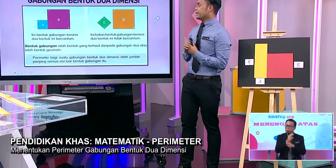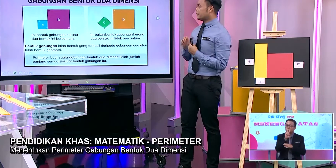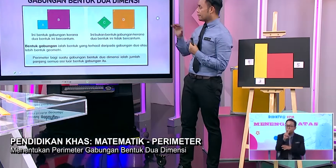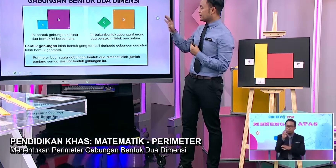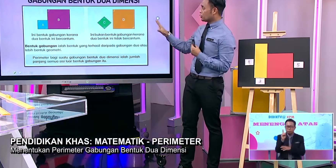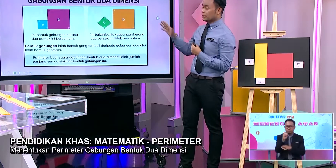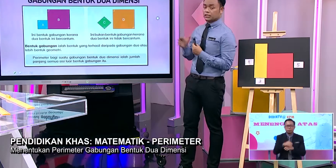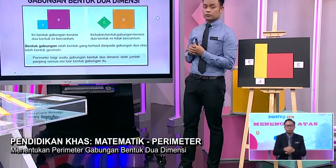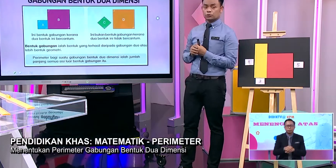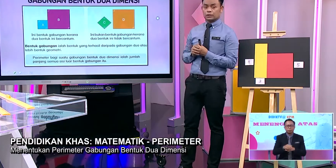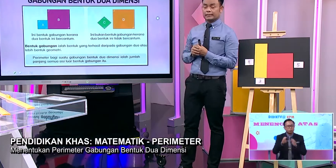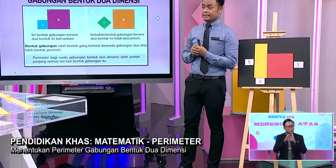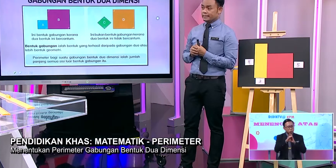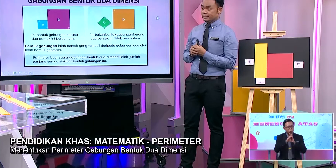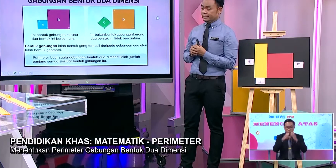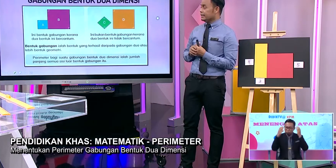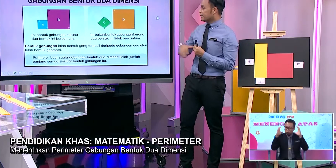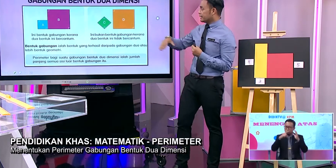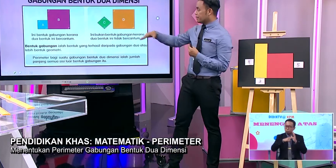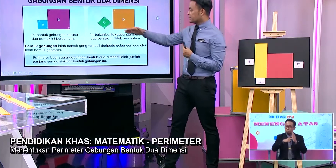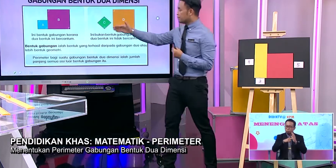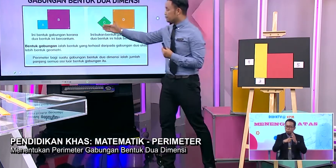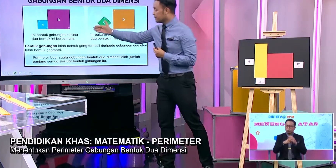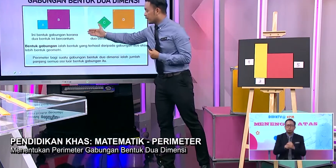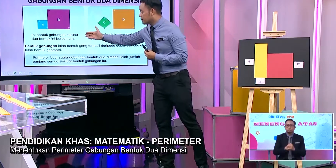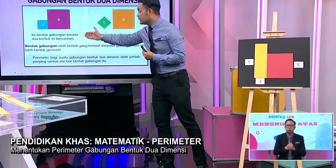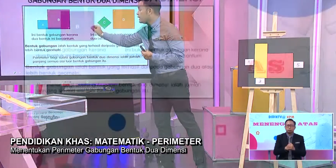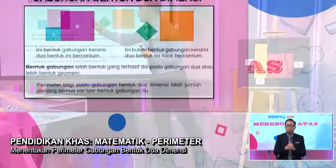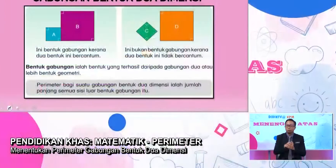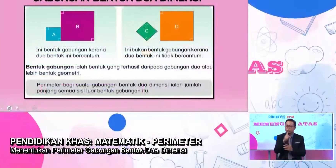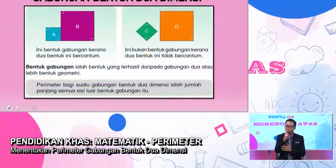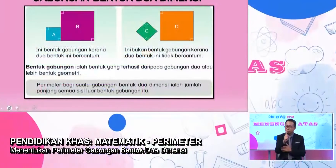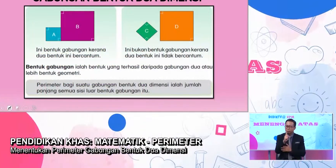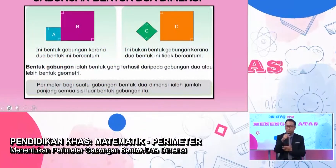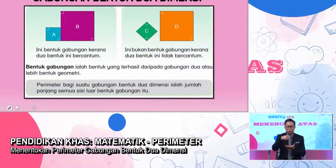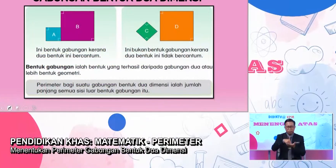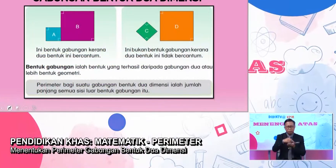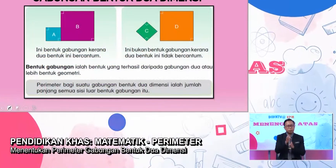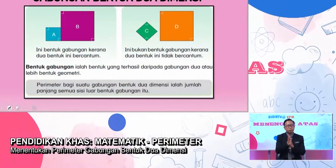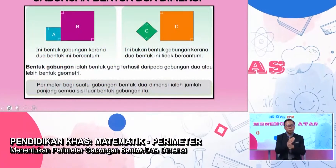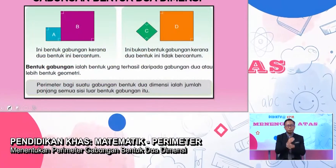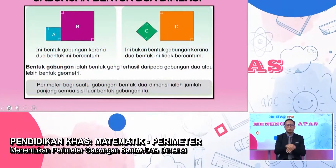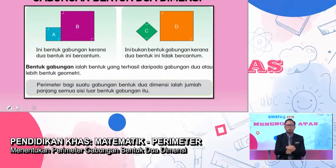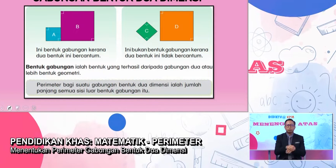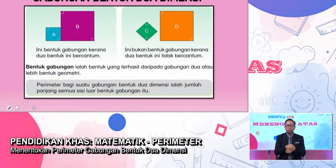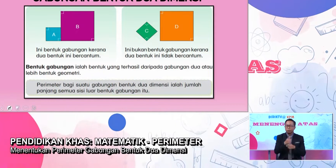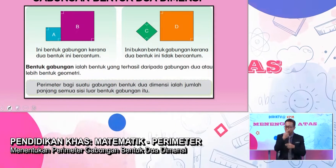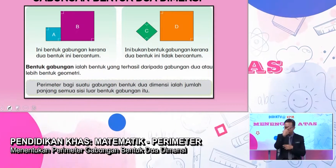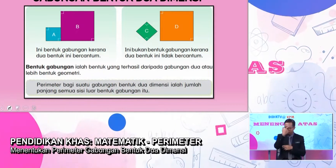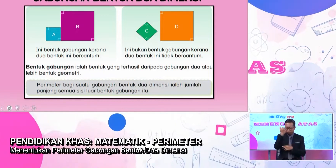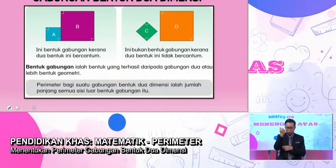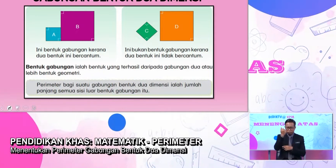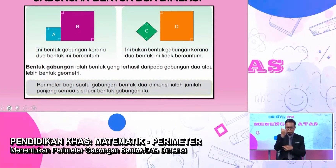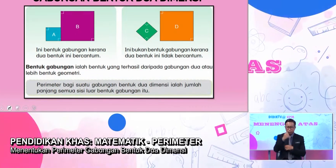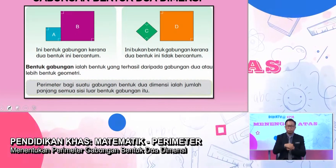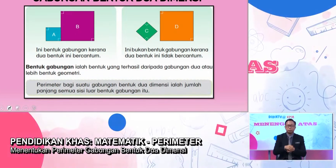oke daripada cocok gue Tunjukkan disini Miami gambar raja pertama ini bentuk gabungan karet2 bentuk ini